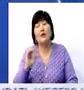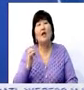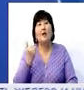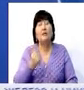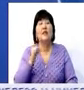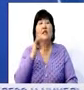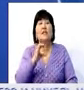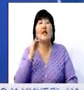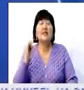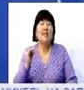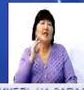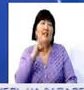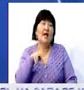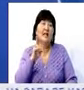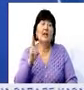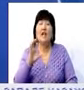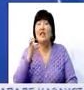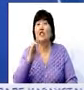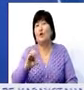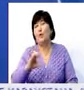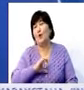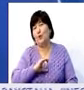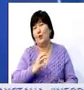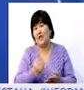Румисат Исаева и Диана Канатпек – серебро турнира.